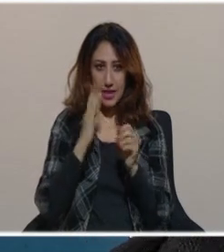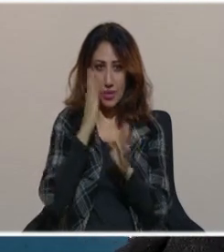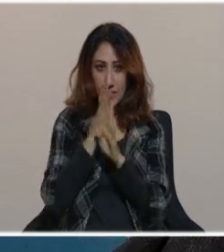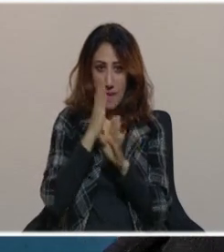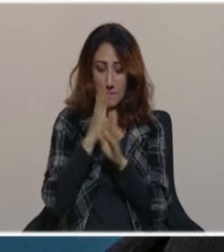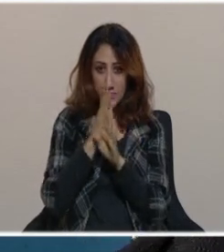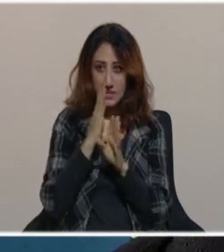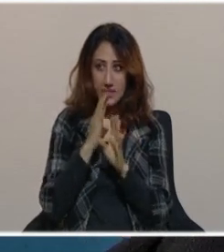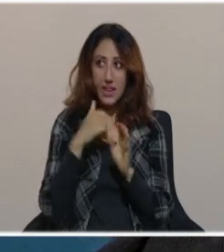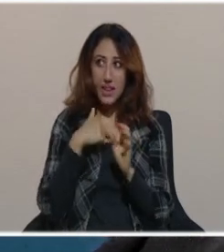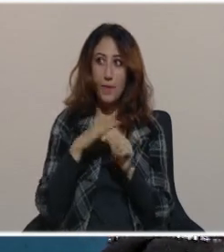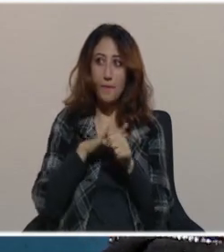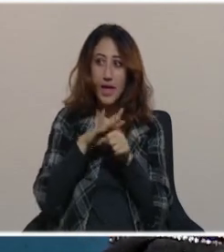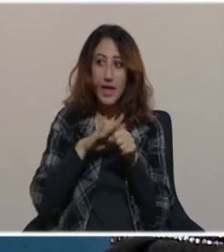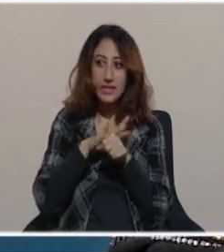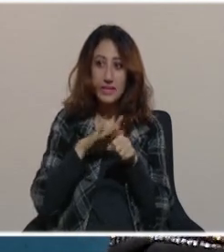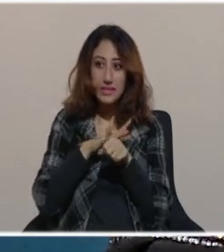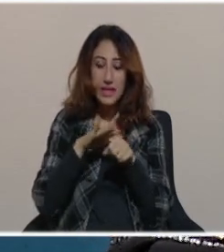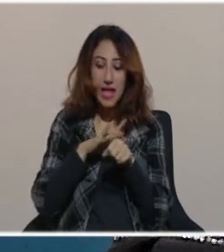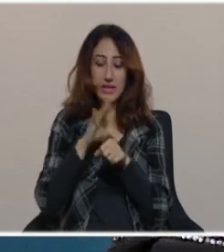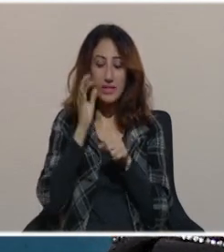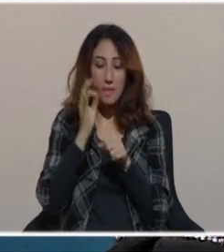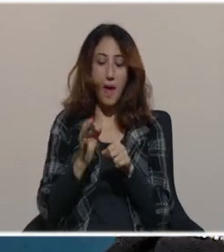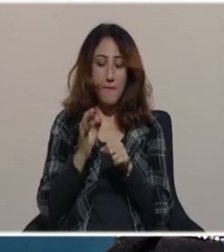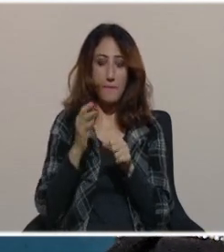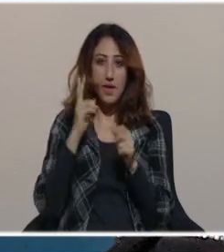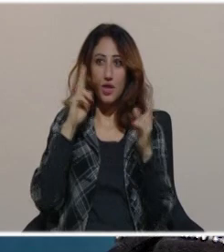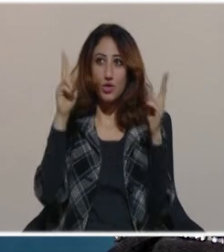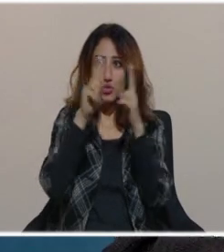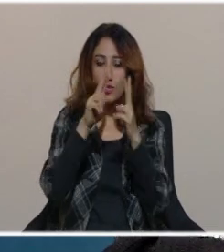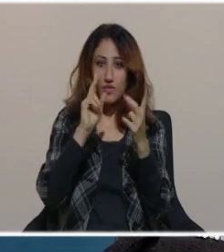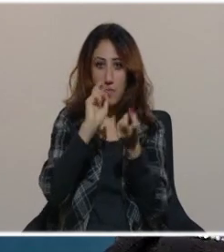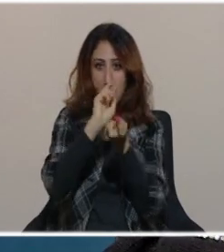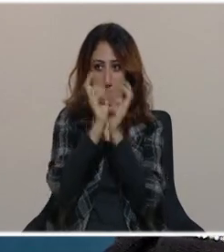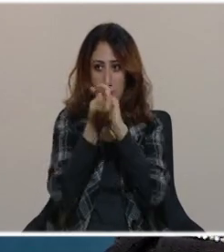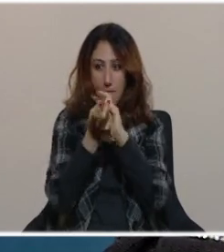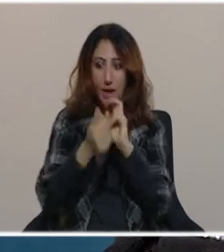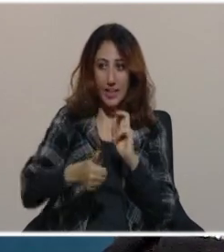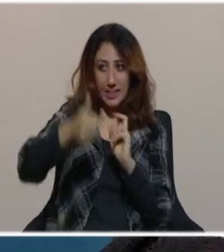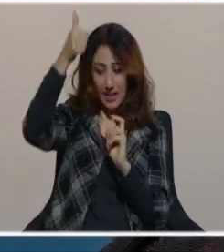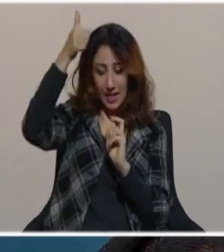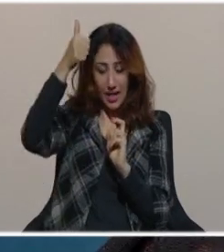هو الإحساس، اللي هي لما راحت شافتها في المعرض إنها نجحت،